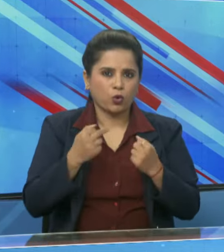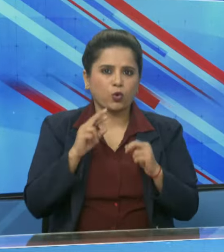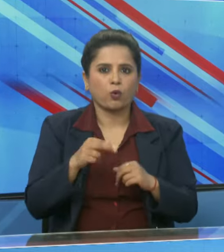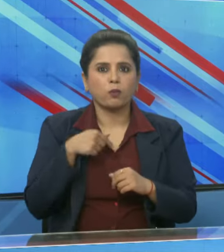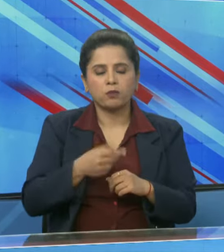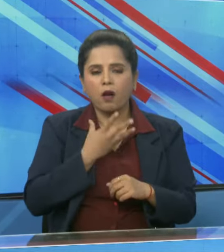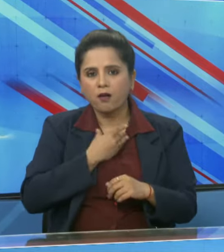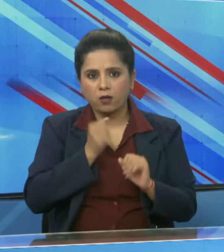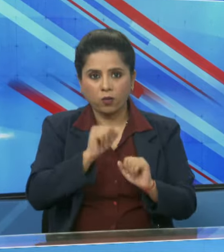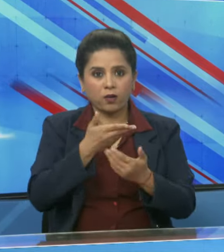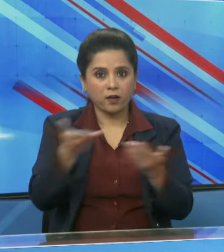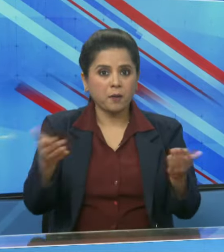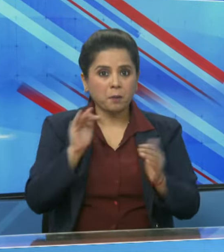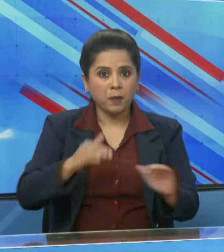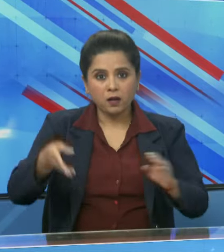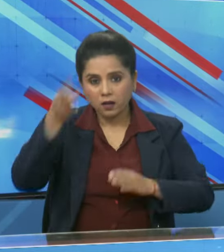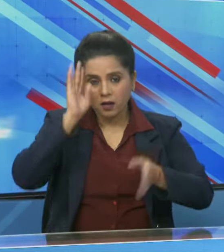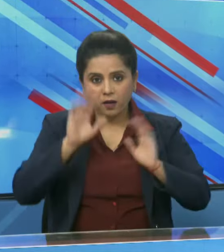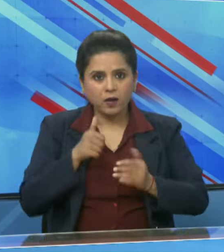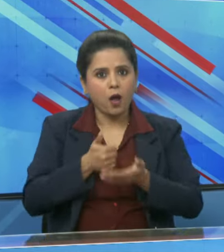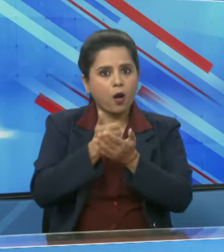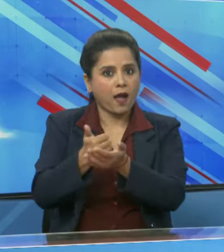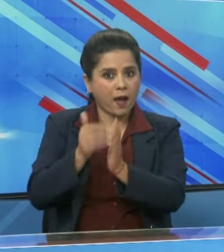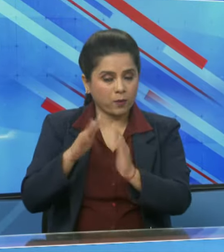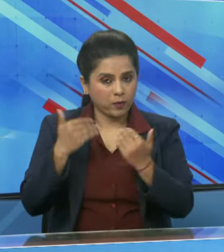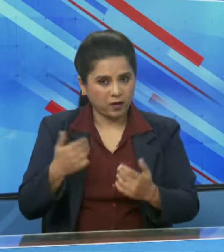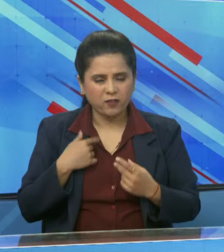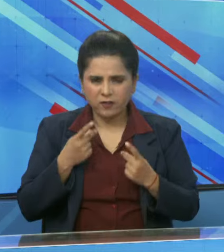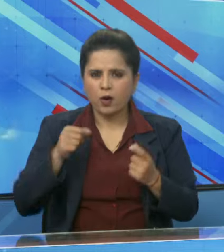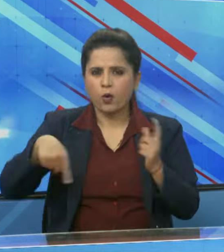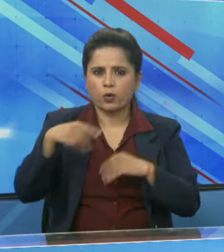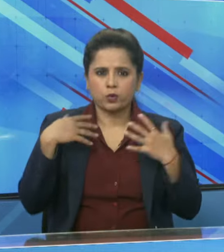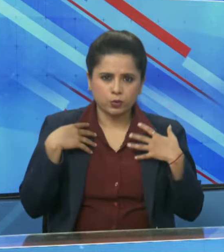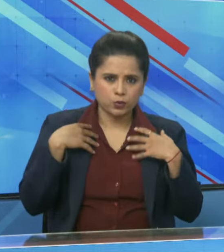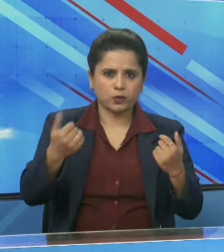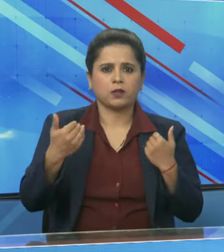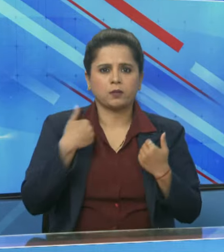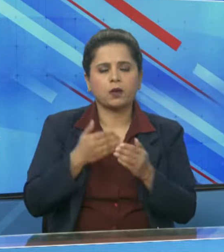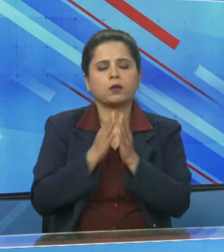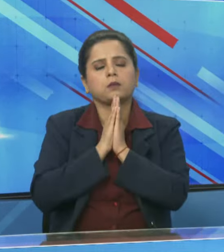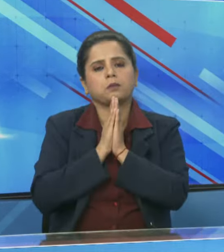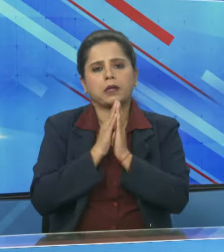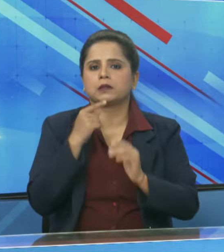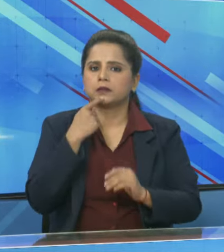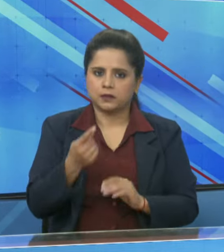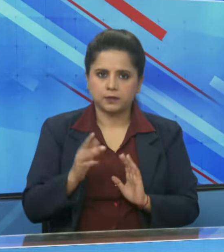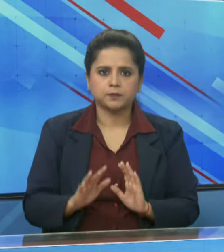के द्वारा घायल बच्चों की सहायता पहुंचाई जा रही है। मैं उनके शीघ्र स्वस्थ होने की कामना करता हूं।